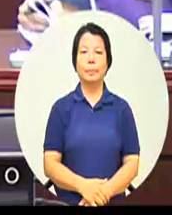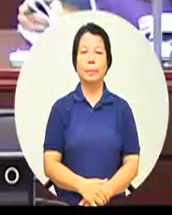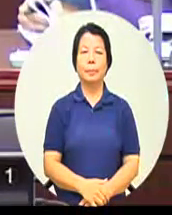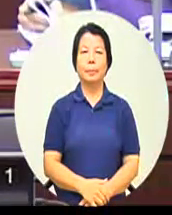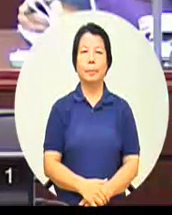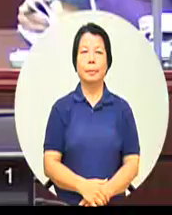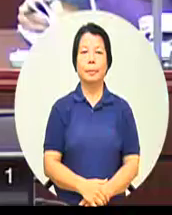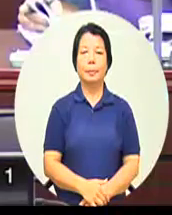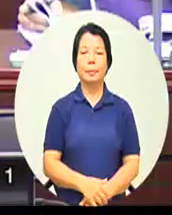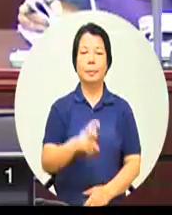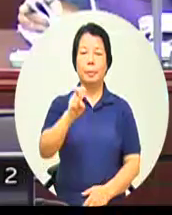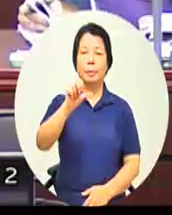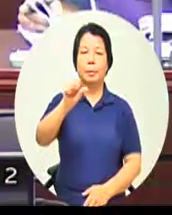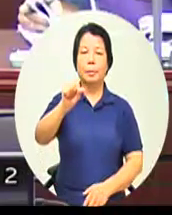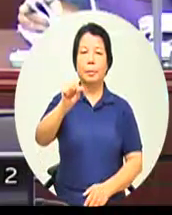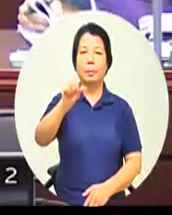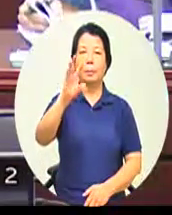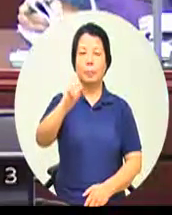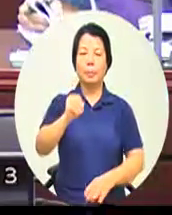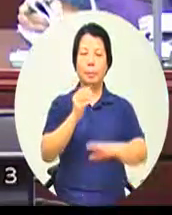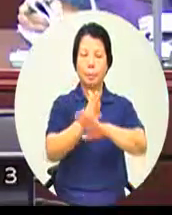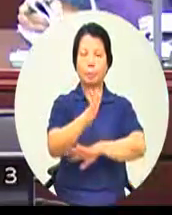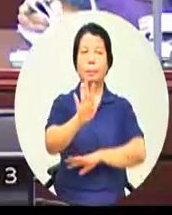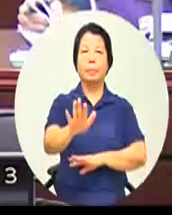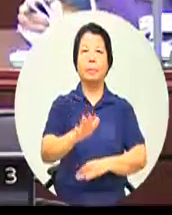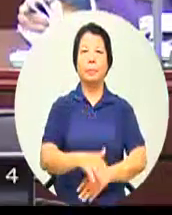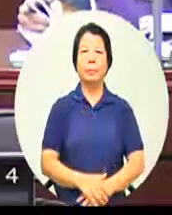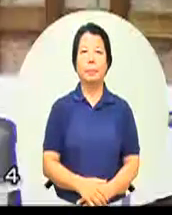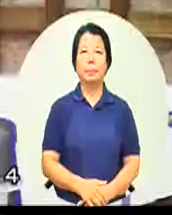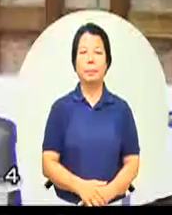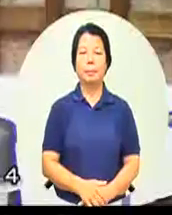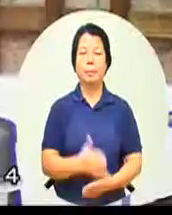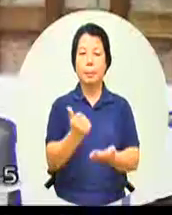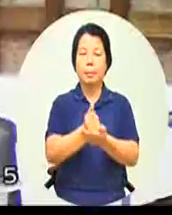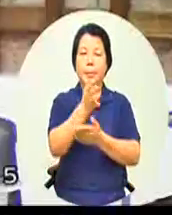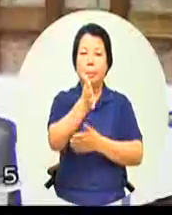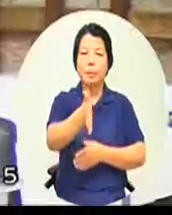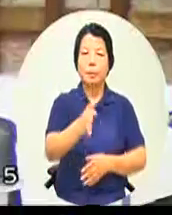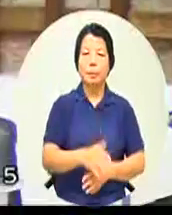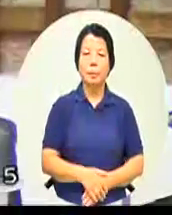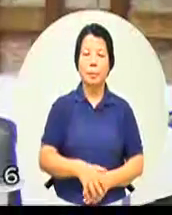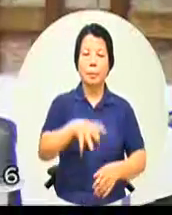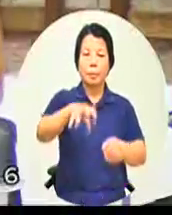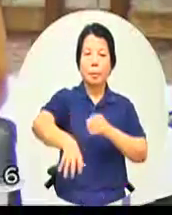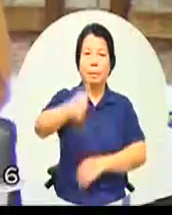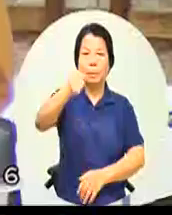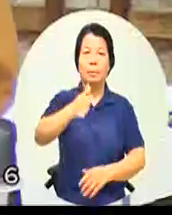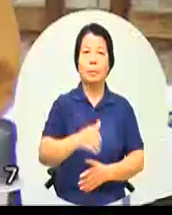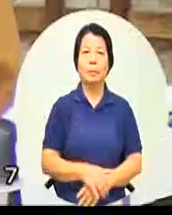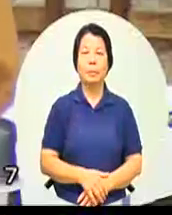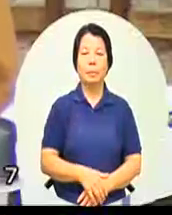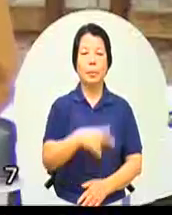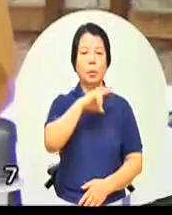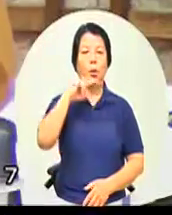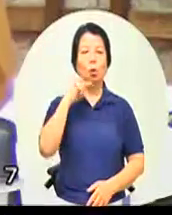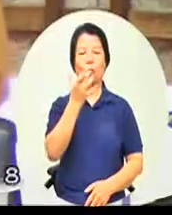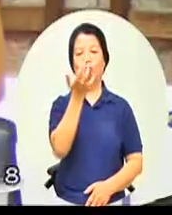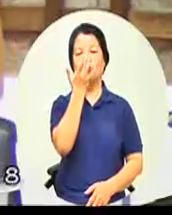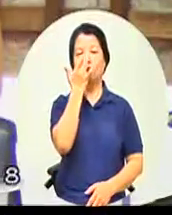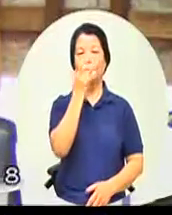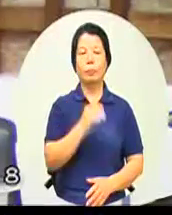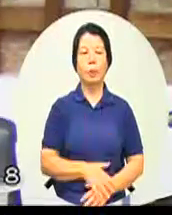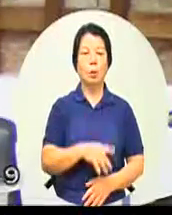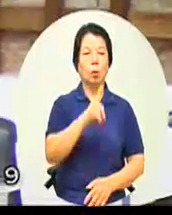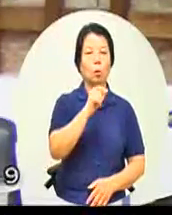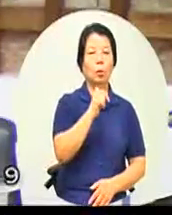万啊？ 25万，25万， 25万。来，我请教那个咱的局长一个吼，英语我唔捌， 我的老